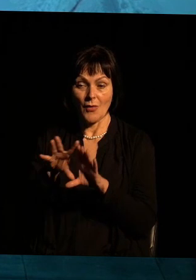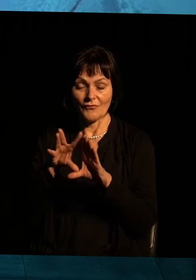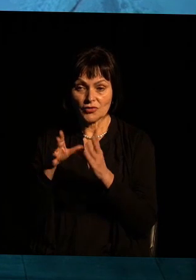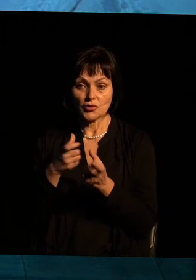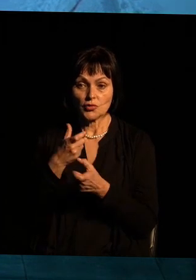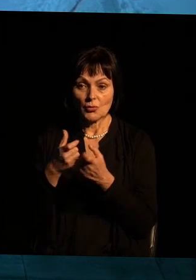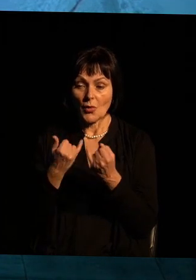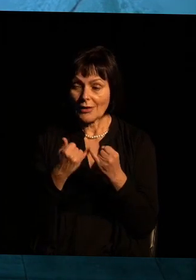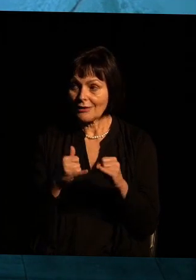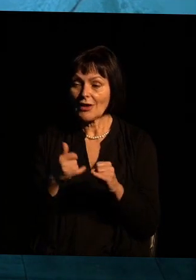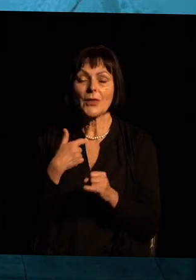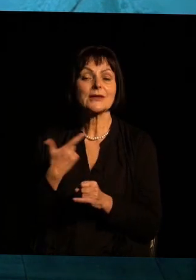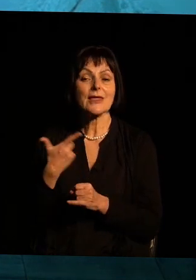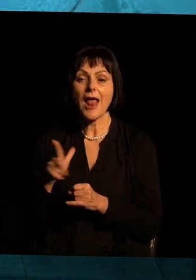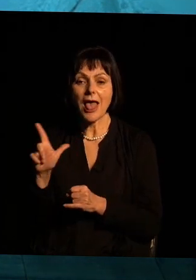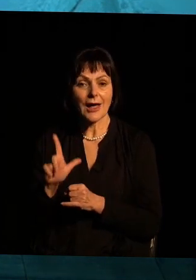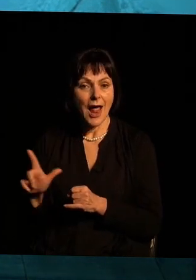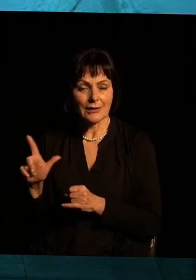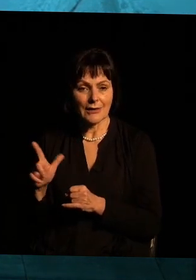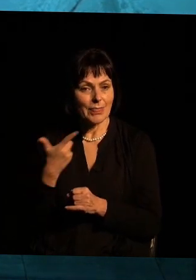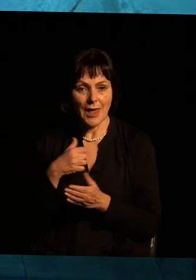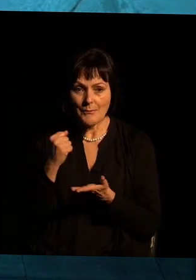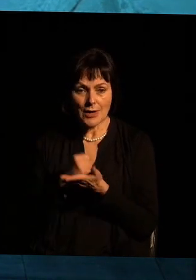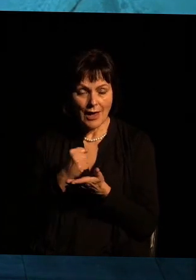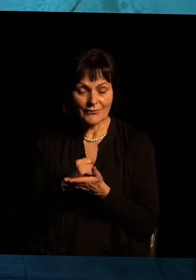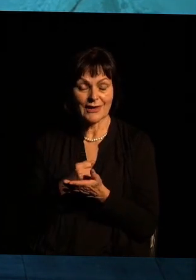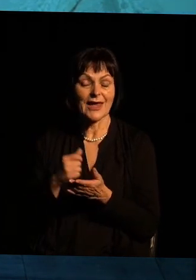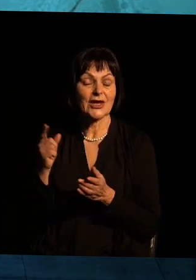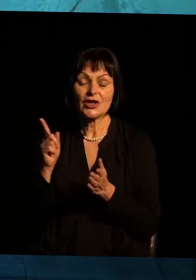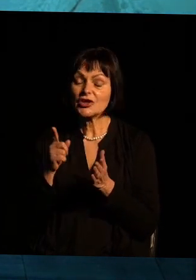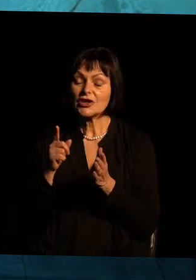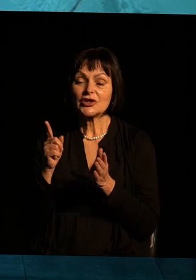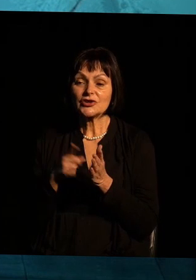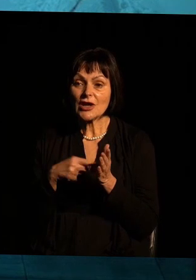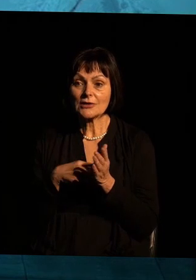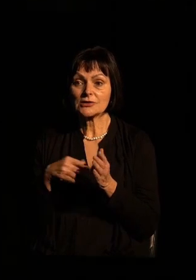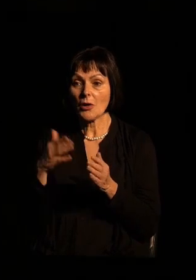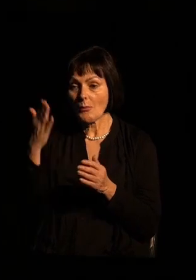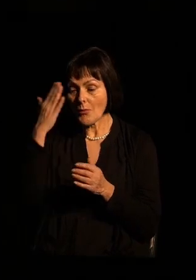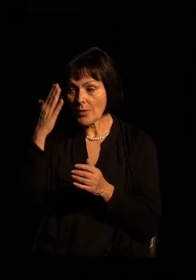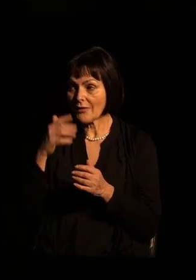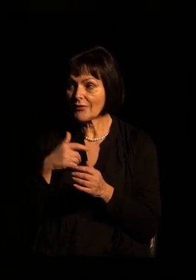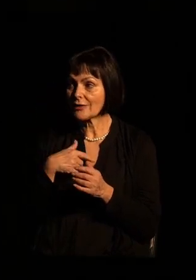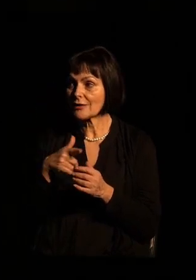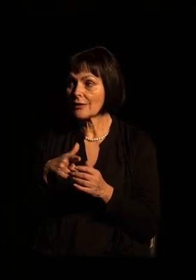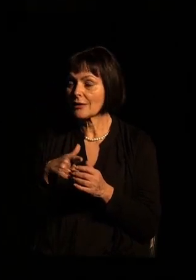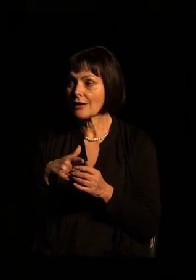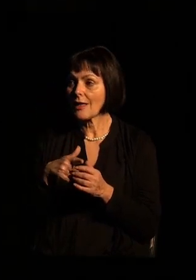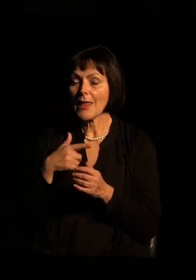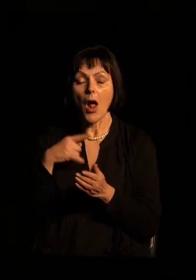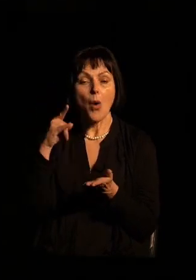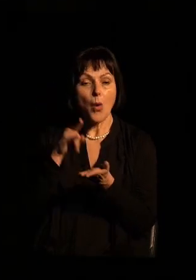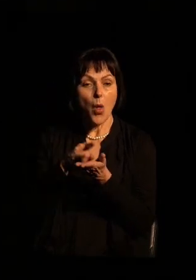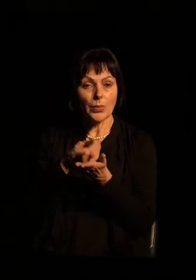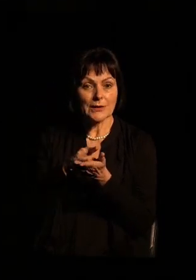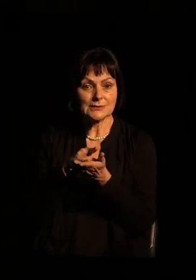robią inni, to jest nielegalnie i często się zdarzało, że nawet potrafili na lotnisko